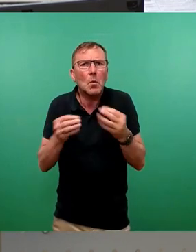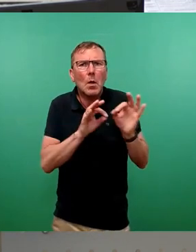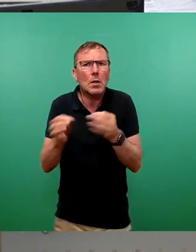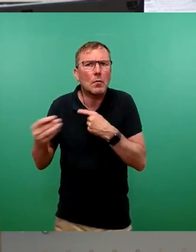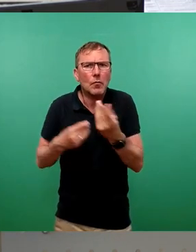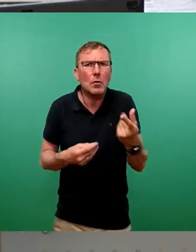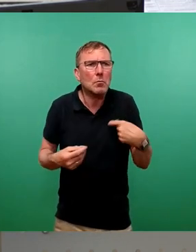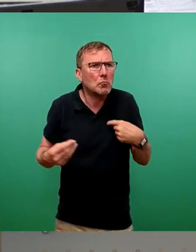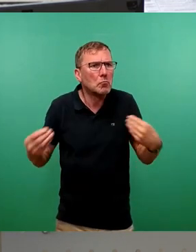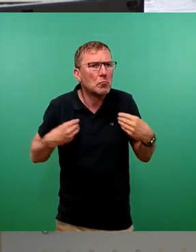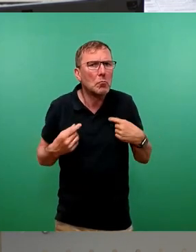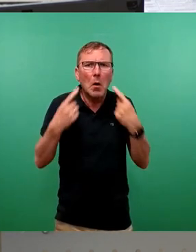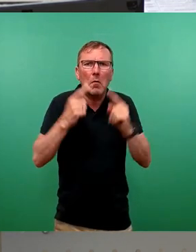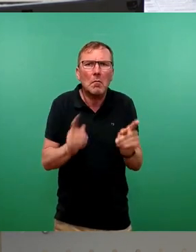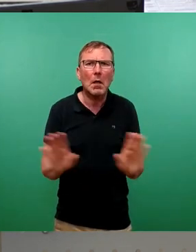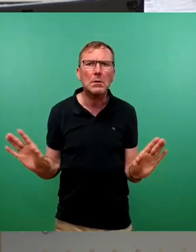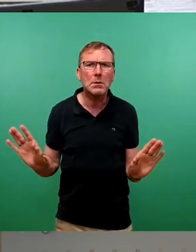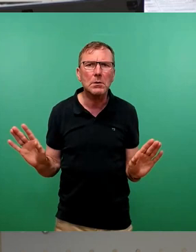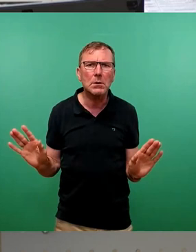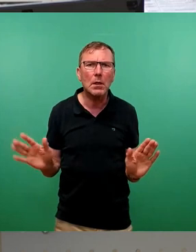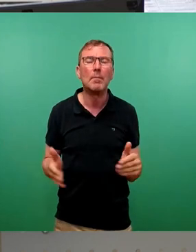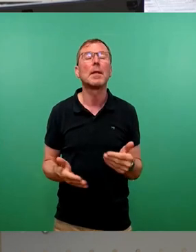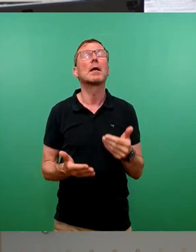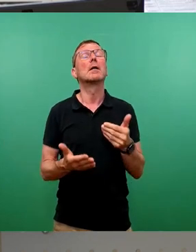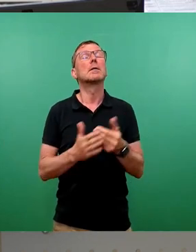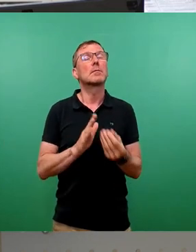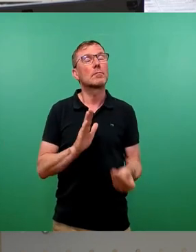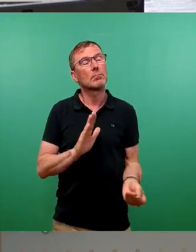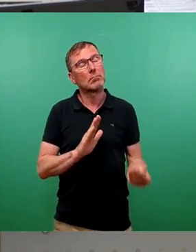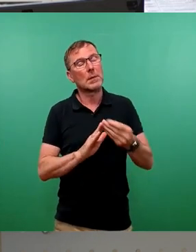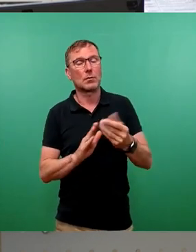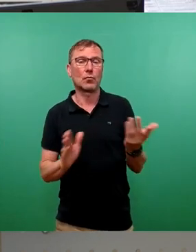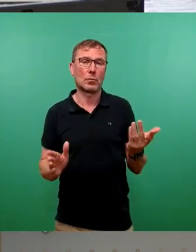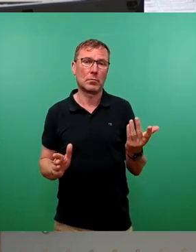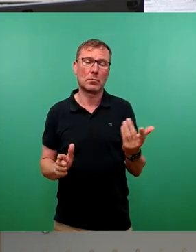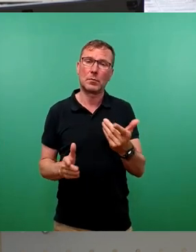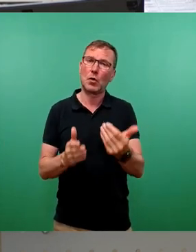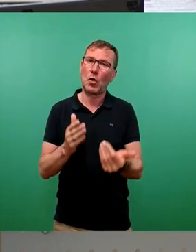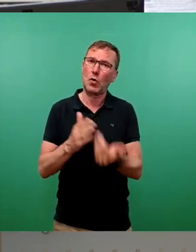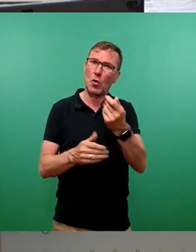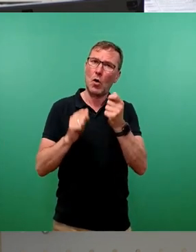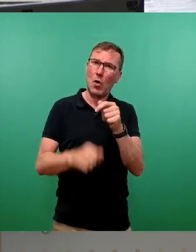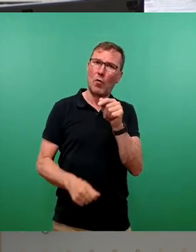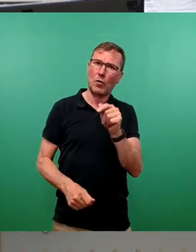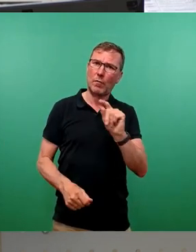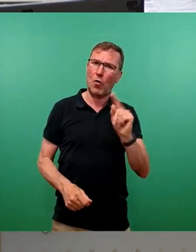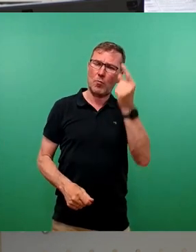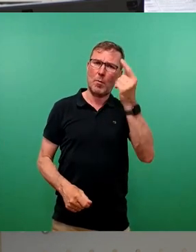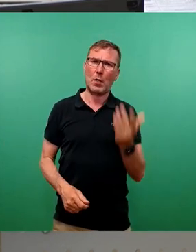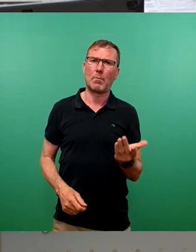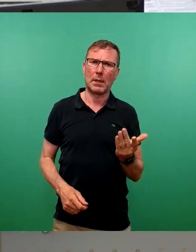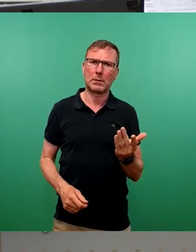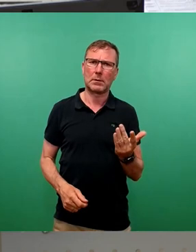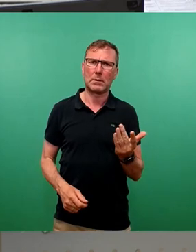nichts wissen. Darüber hinaus ist in dem neuen Vorschlag des Oberbürgermeisters nun